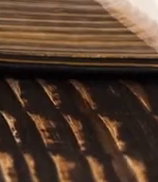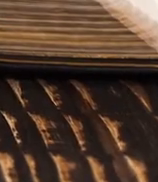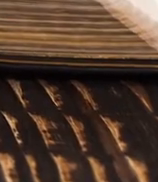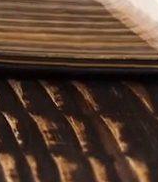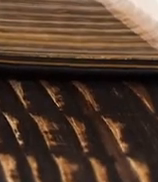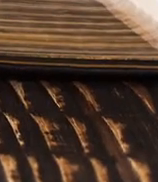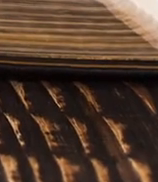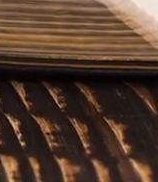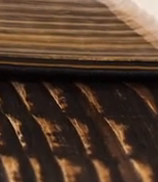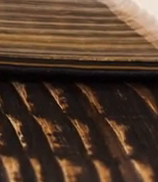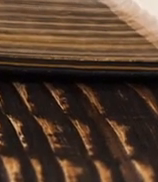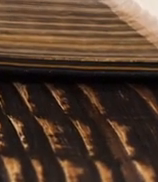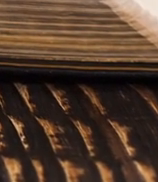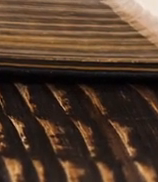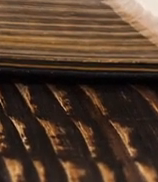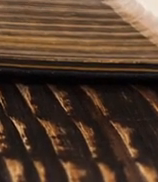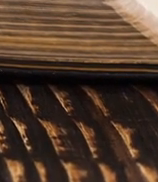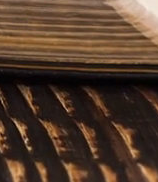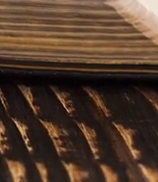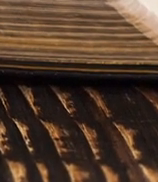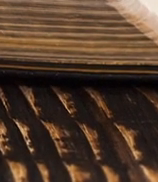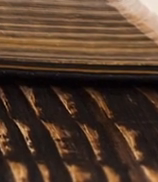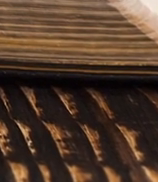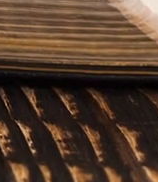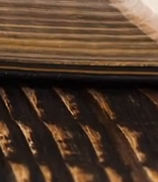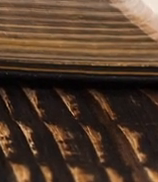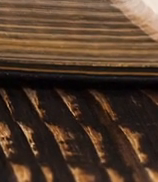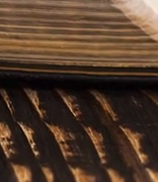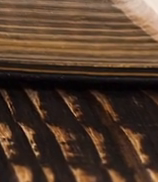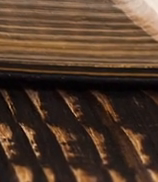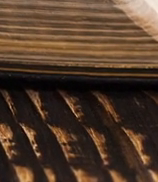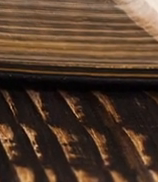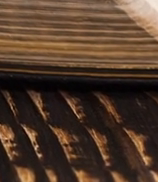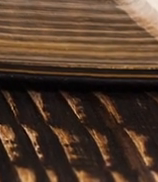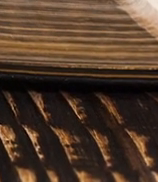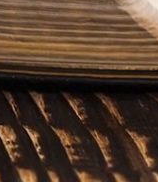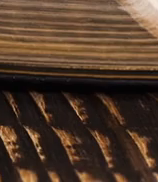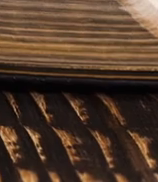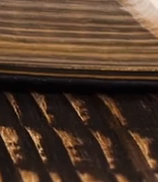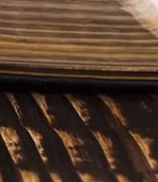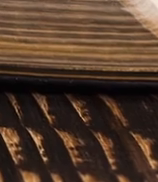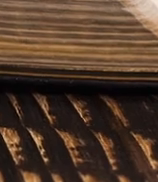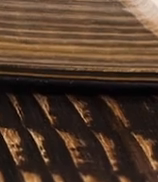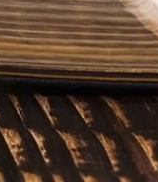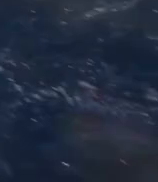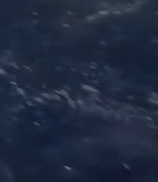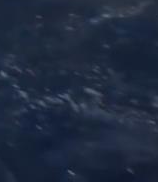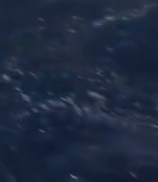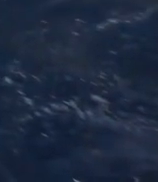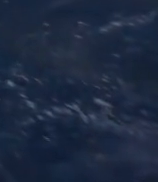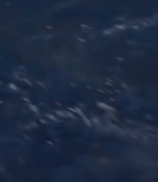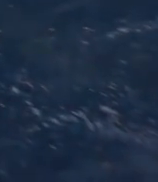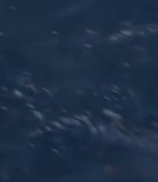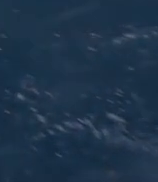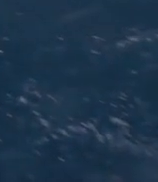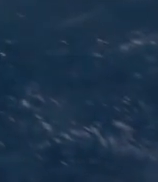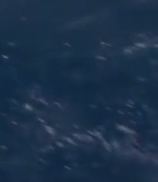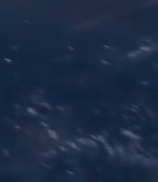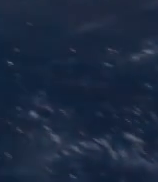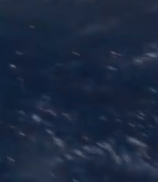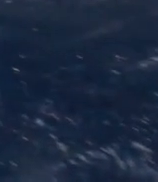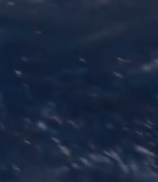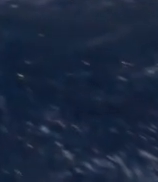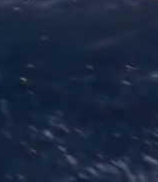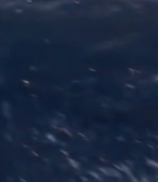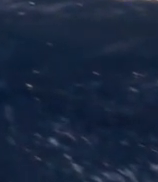веры. Начальник и совершитель нашей веры. Когда мы верим в Него, в силу Слова Его, то, что мы ожидаем, мы уже